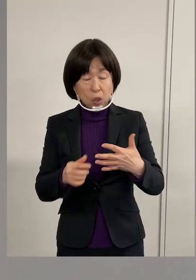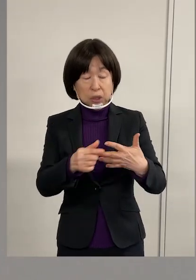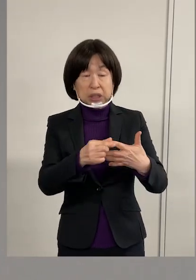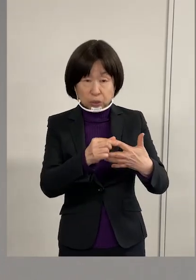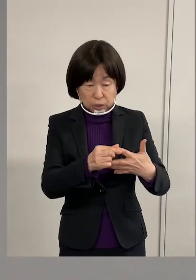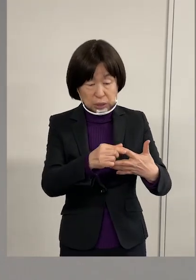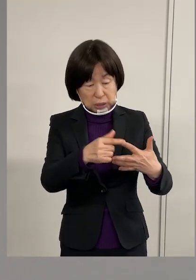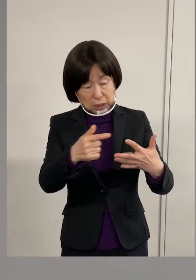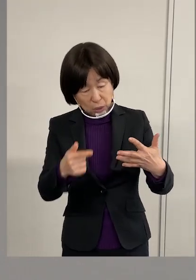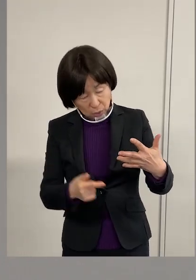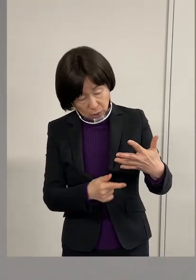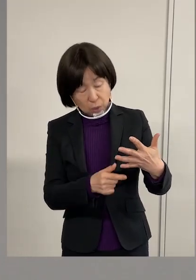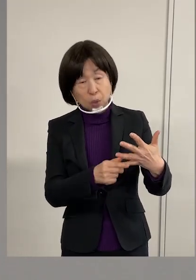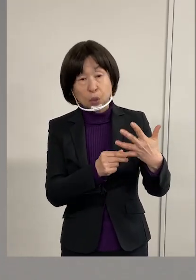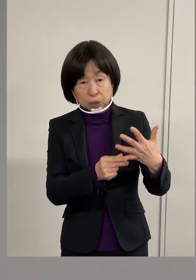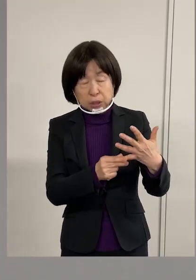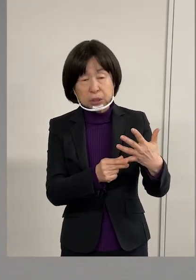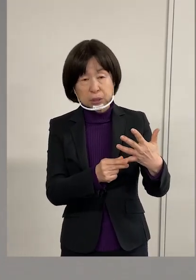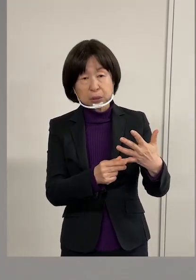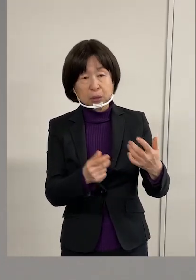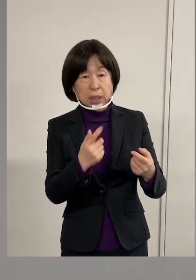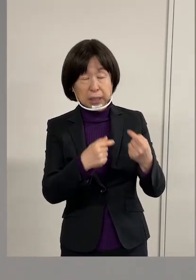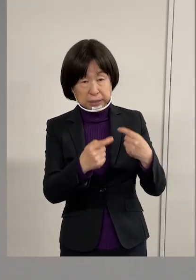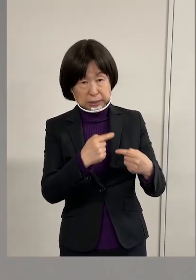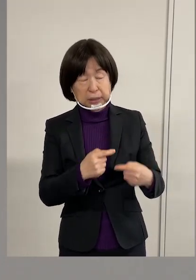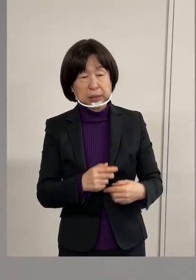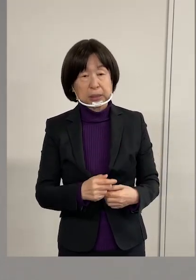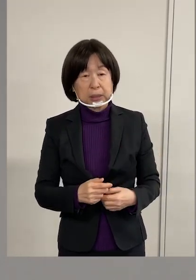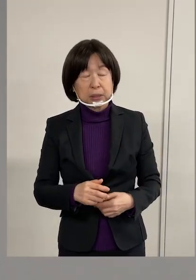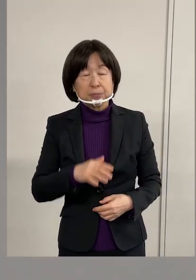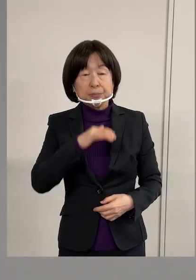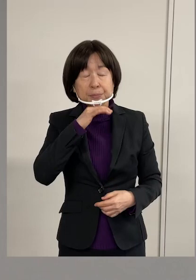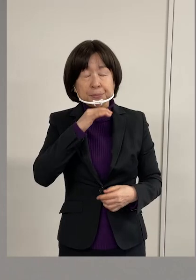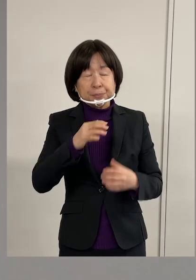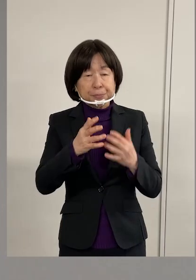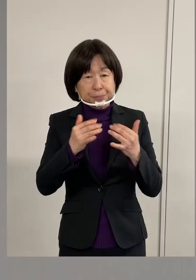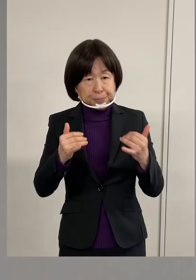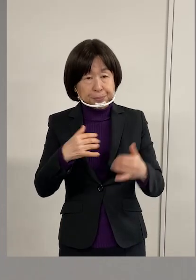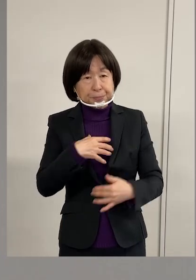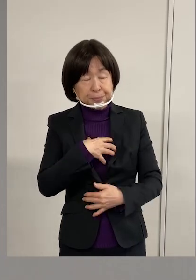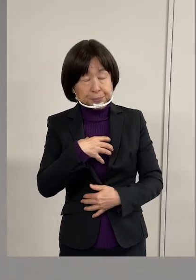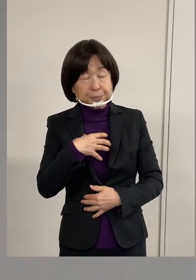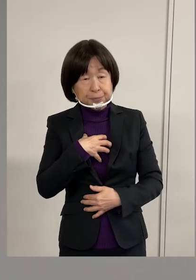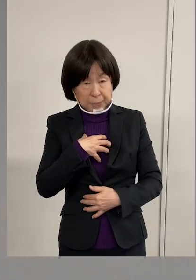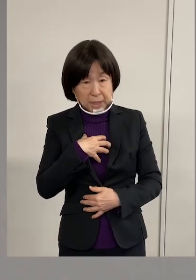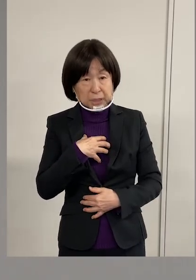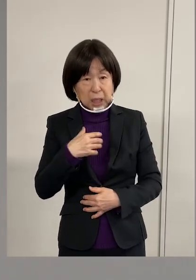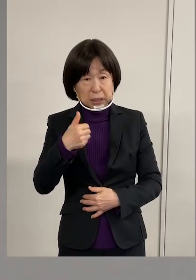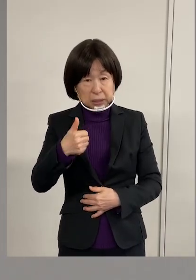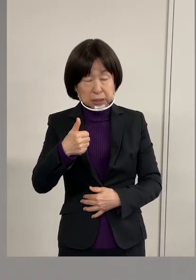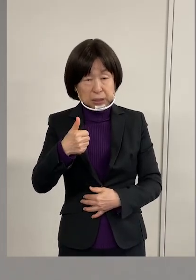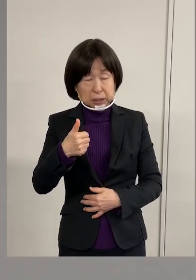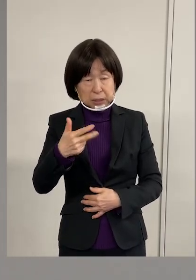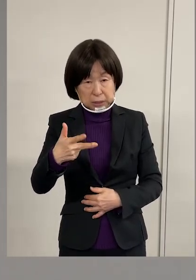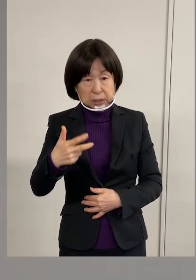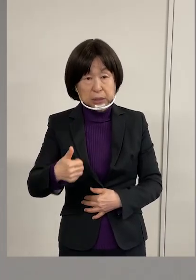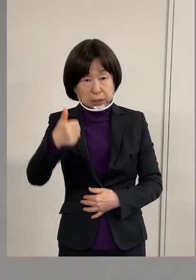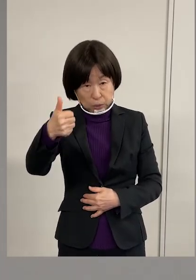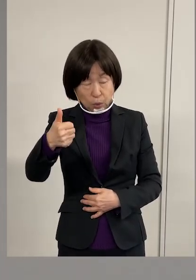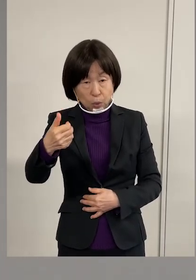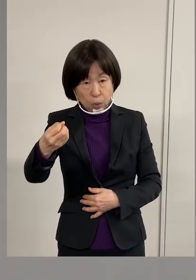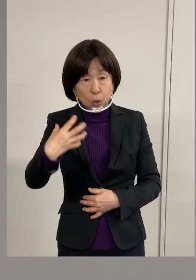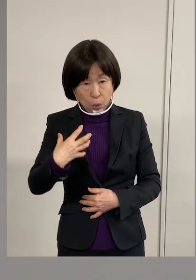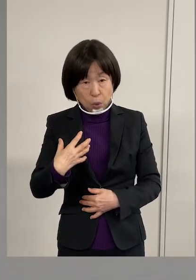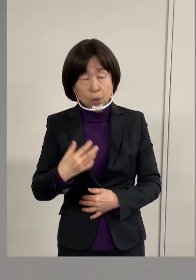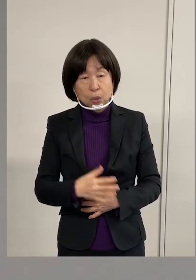市長のお考えとしては、高齢者への心配をおっしゃいましたけども、で、一方でその先